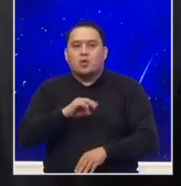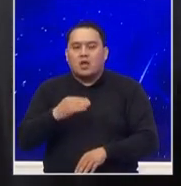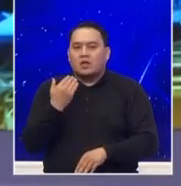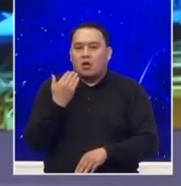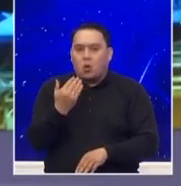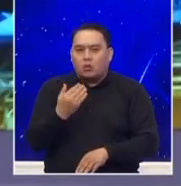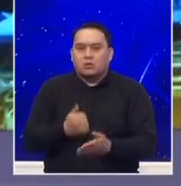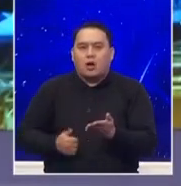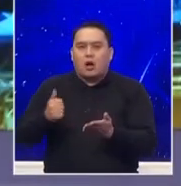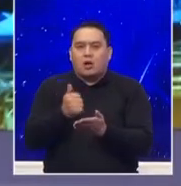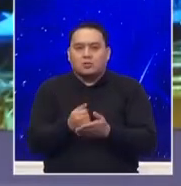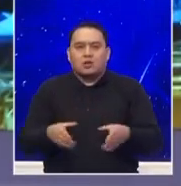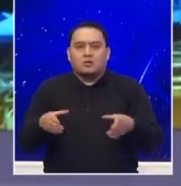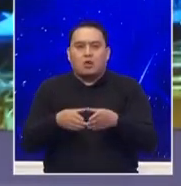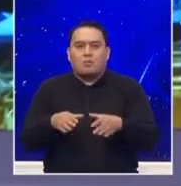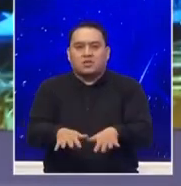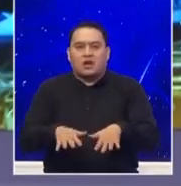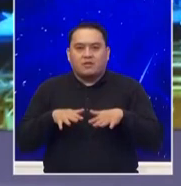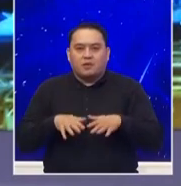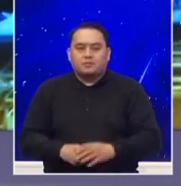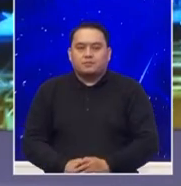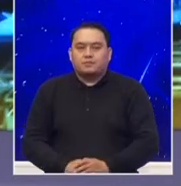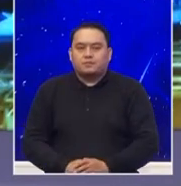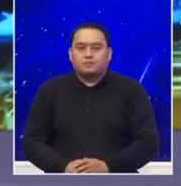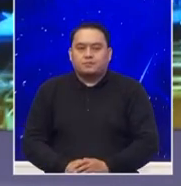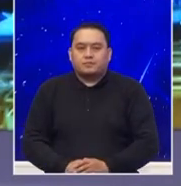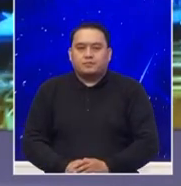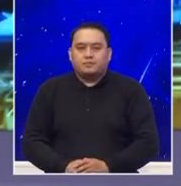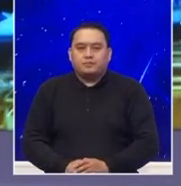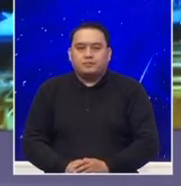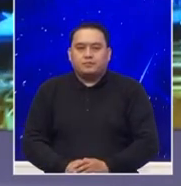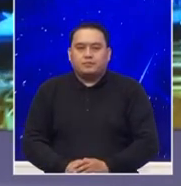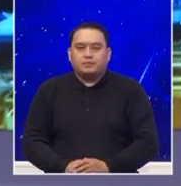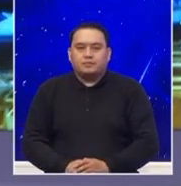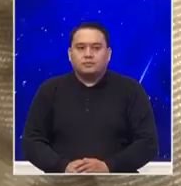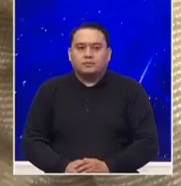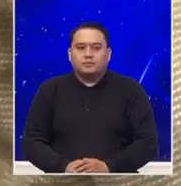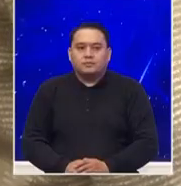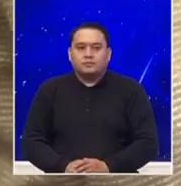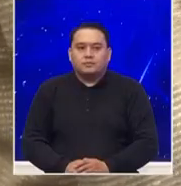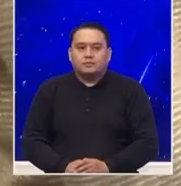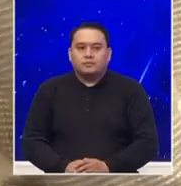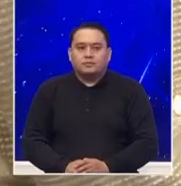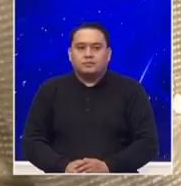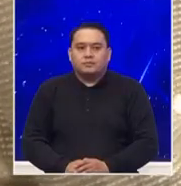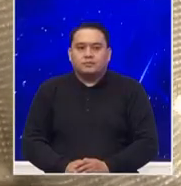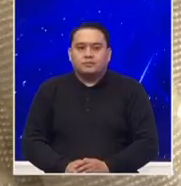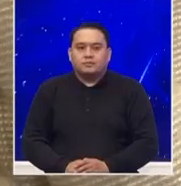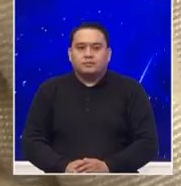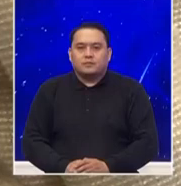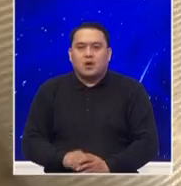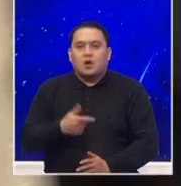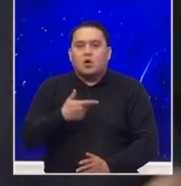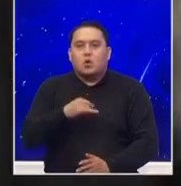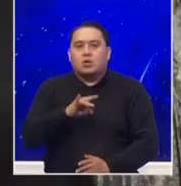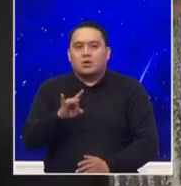Баев назначен секретарем областного маслихата. Гульнар Тойлыбаева – специалист со